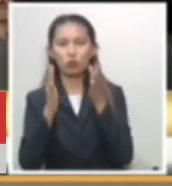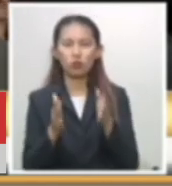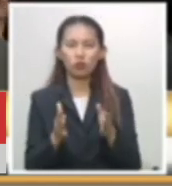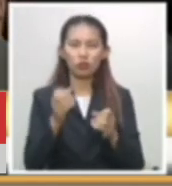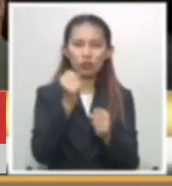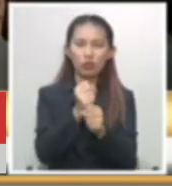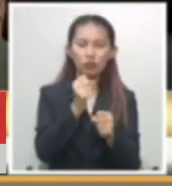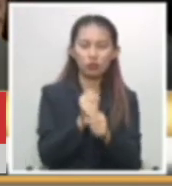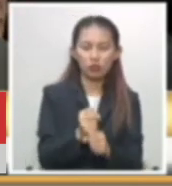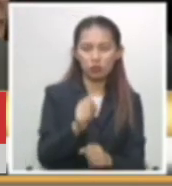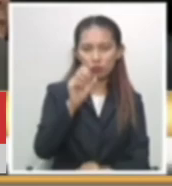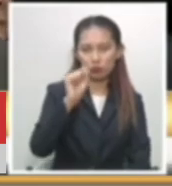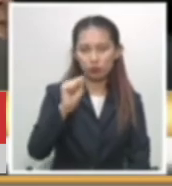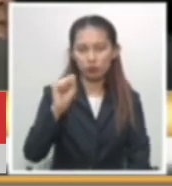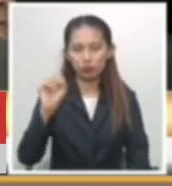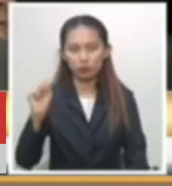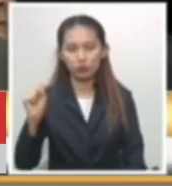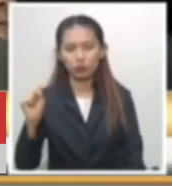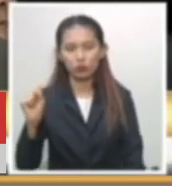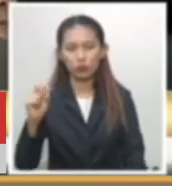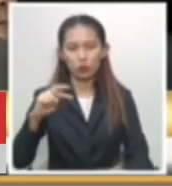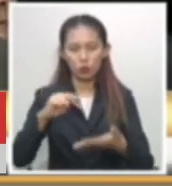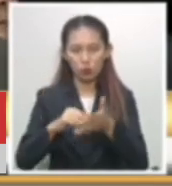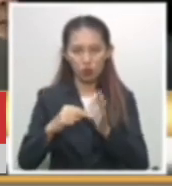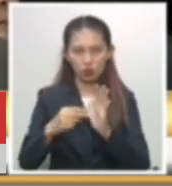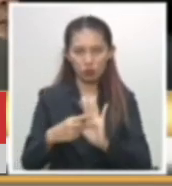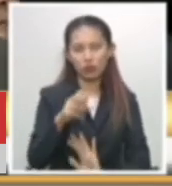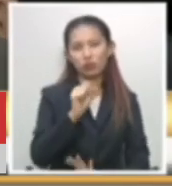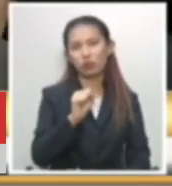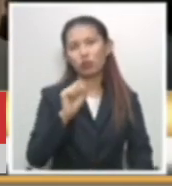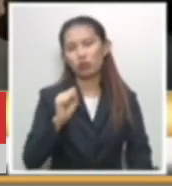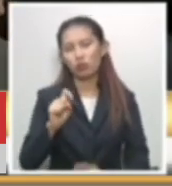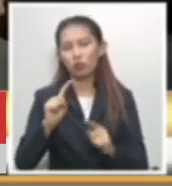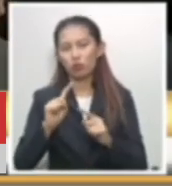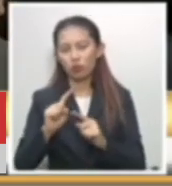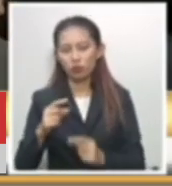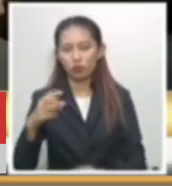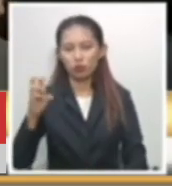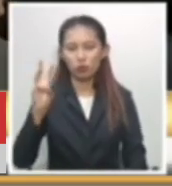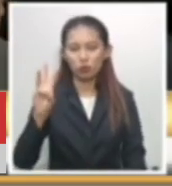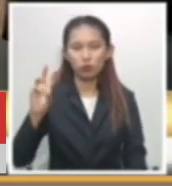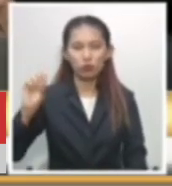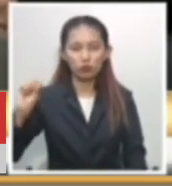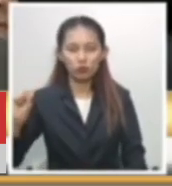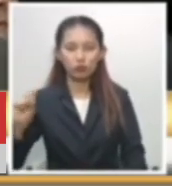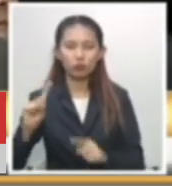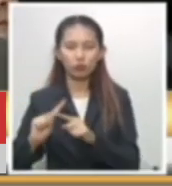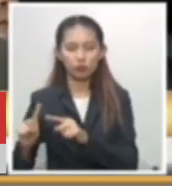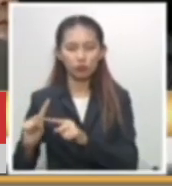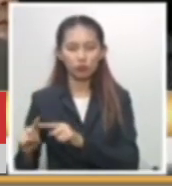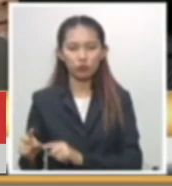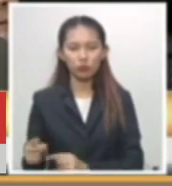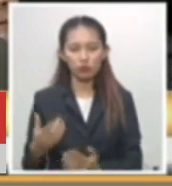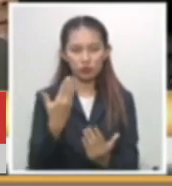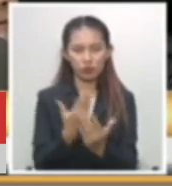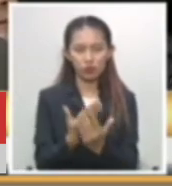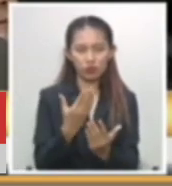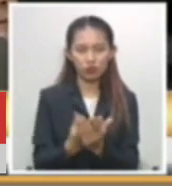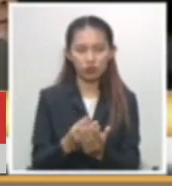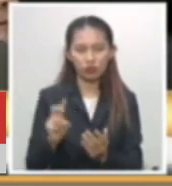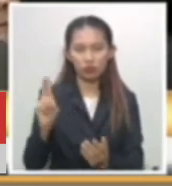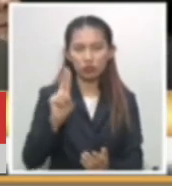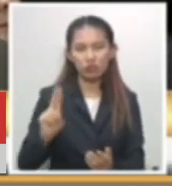กรัฐสภาซึ่งหมายถึงสภาผู้แทนและวุฒิสมาชิกให้ท่านไปดูด้วยครับงบประมาณที่น้อยลงแล้วท่